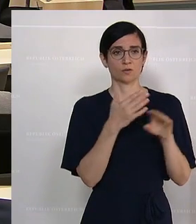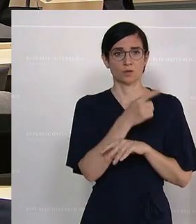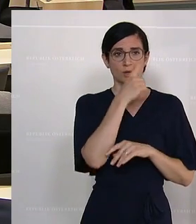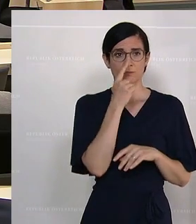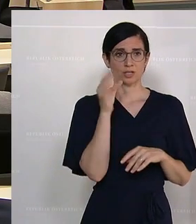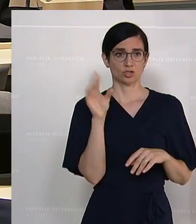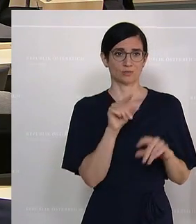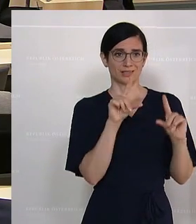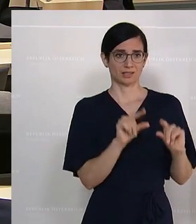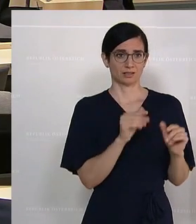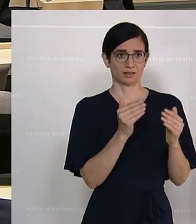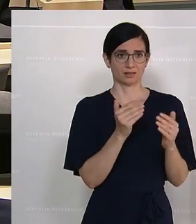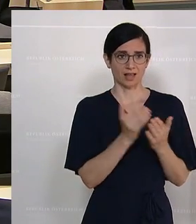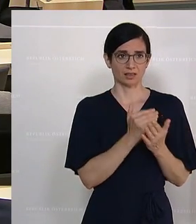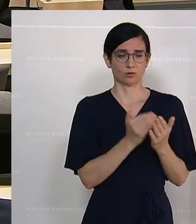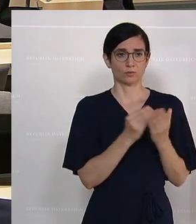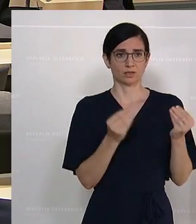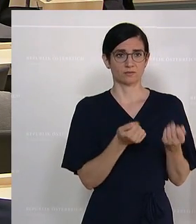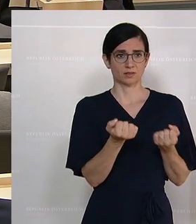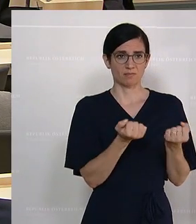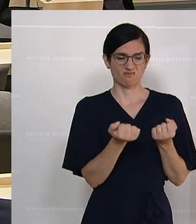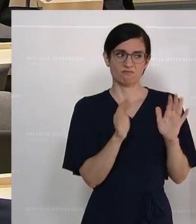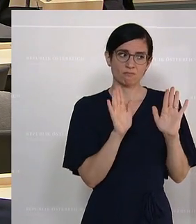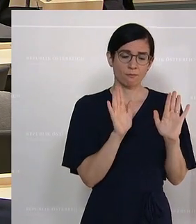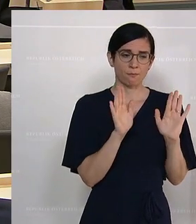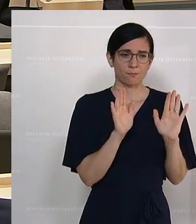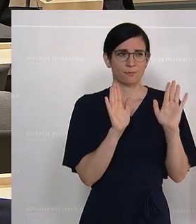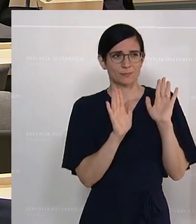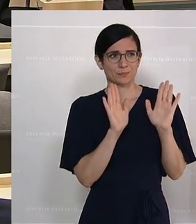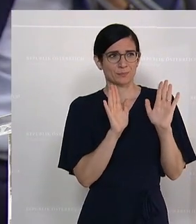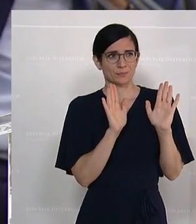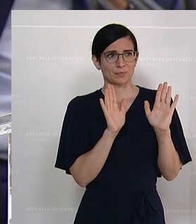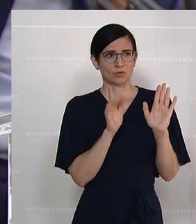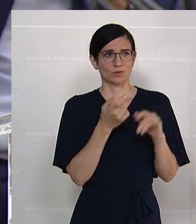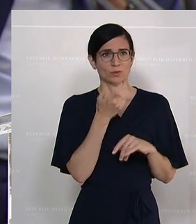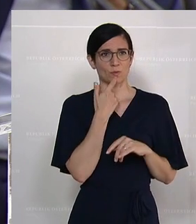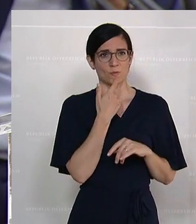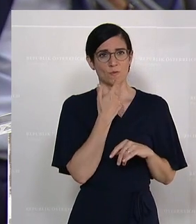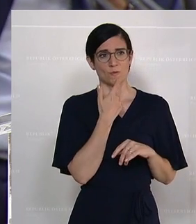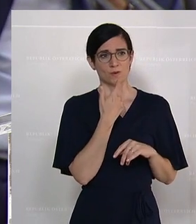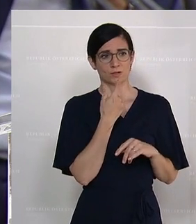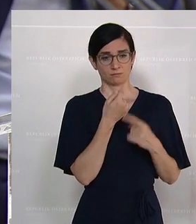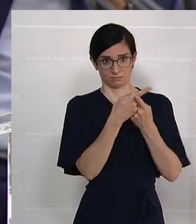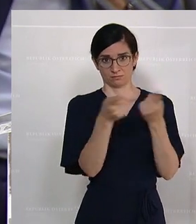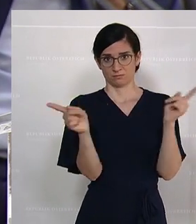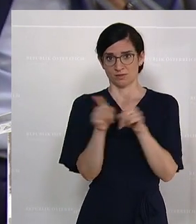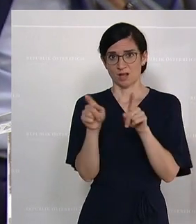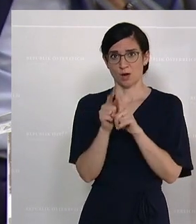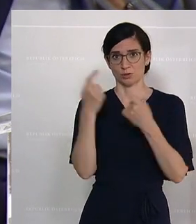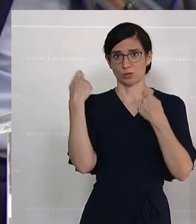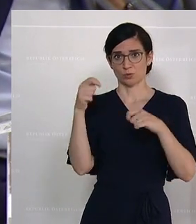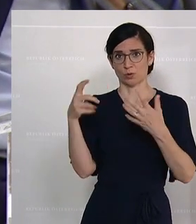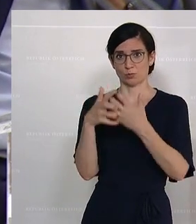geringerem einkommen was bewegen würde trifft eine alternative für mehr die konsumieren ja auch viel mehr sie konsumieren auch die teuren